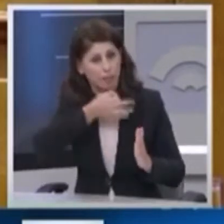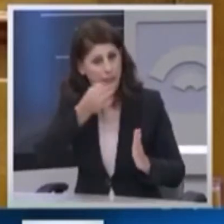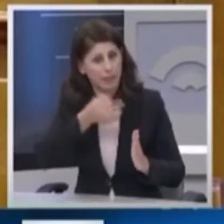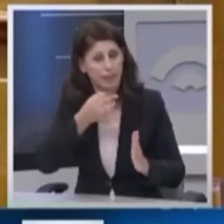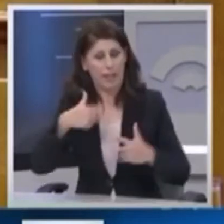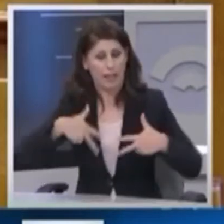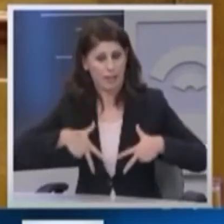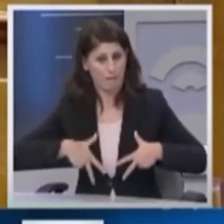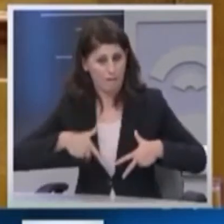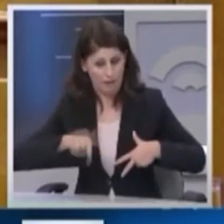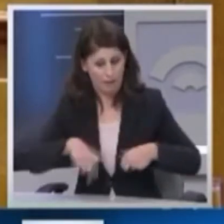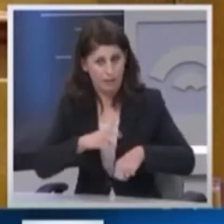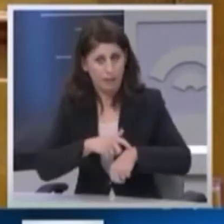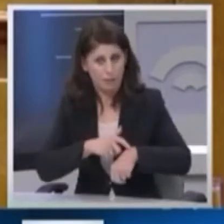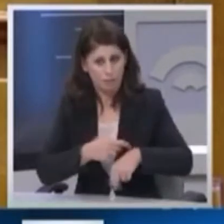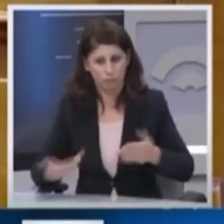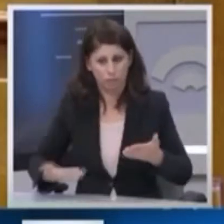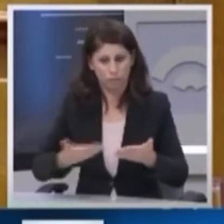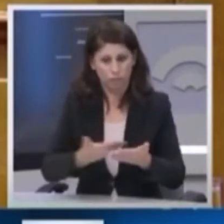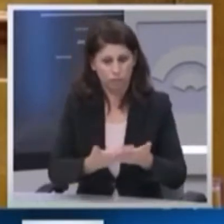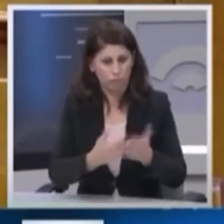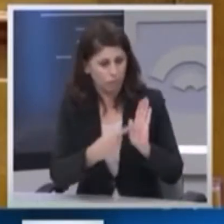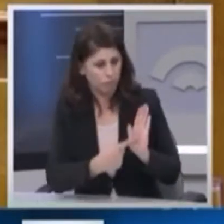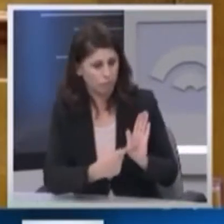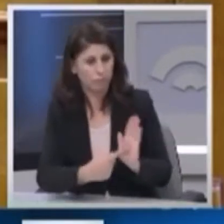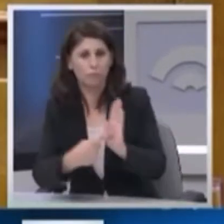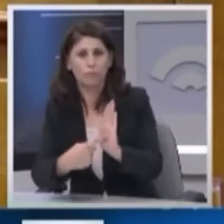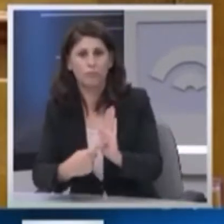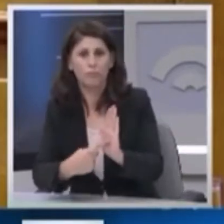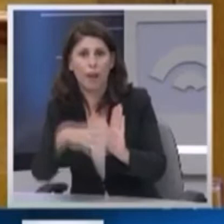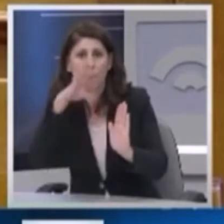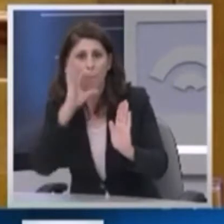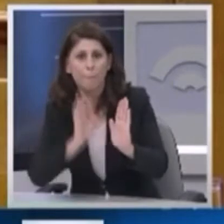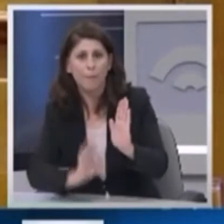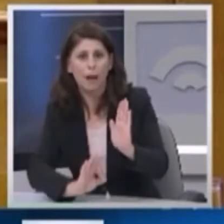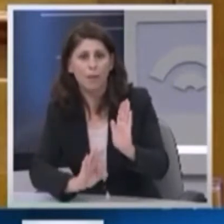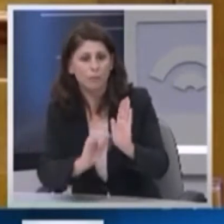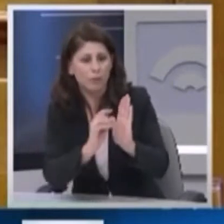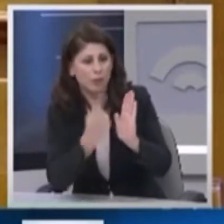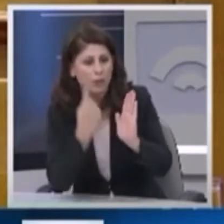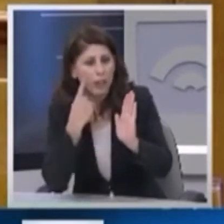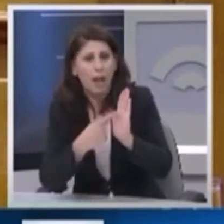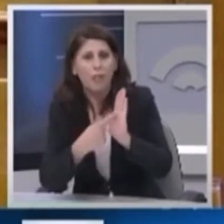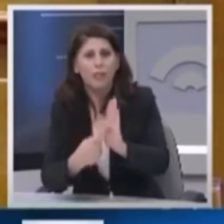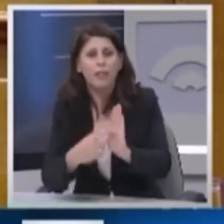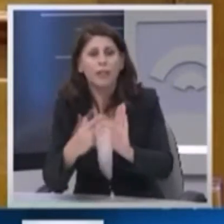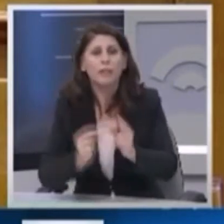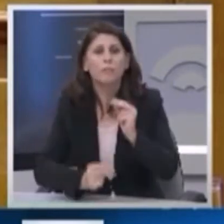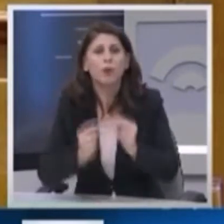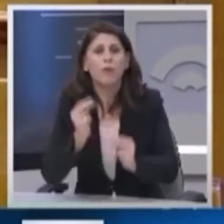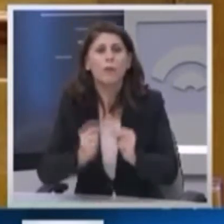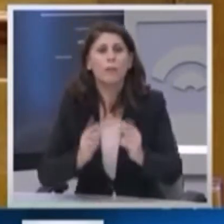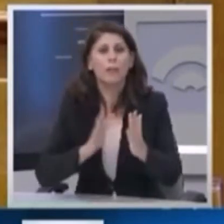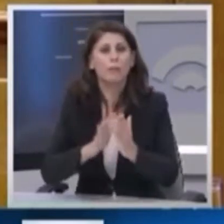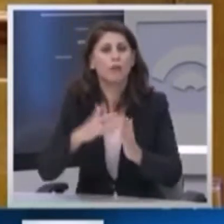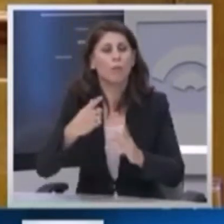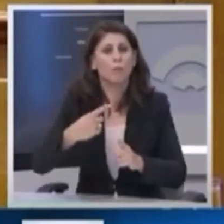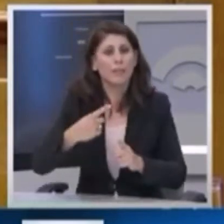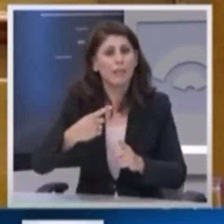εισηγείται η κυβέρνηση, εμφανίζει ανάγλυφα τα προβλήματα και τα διέξοδα που αντιμετωπίζει η χώρα ως αποτέλεσμα των επιλογών